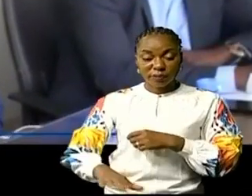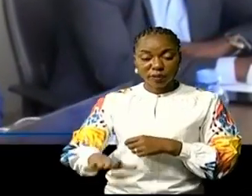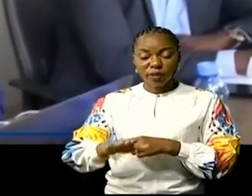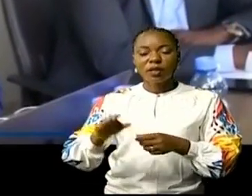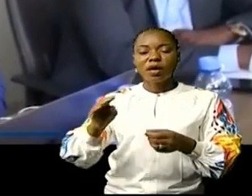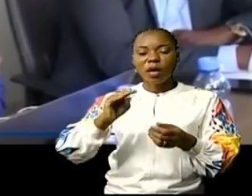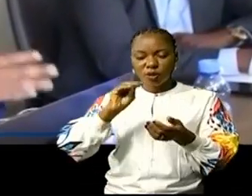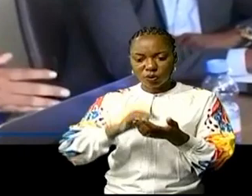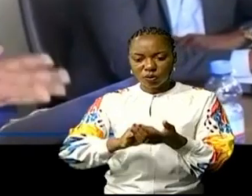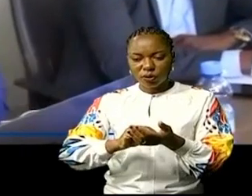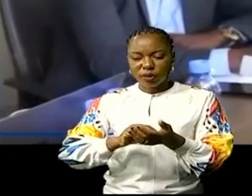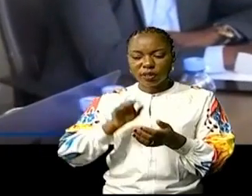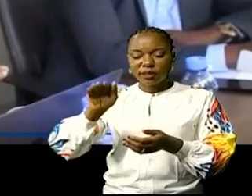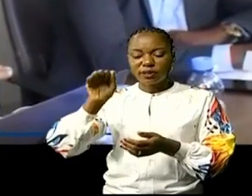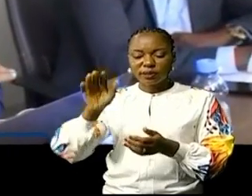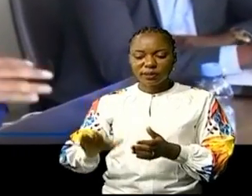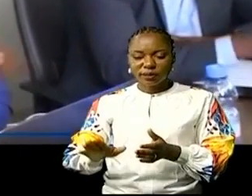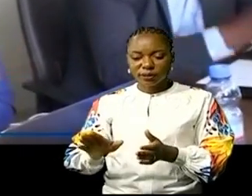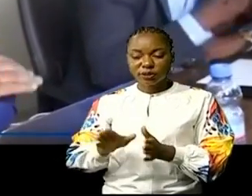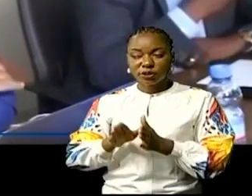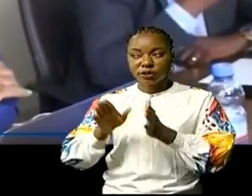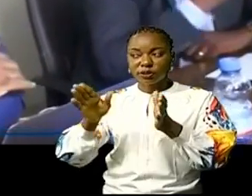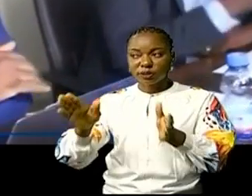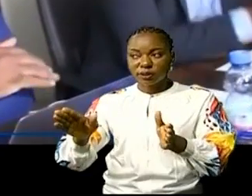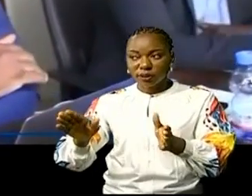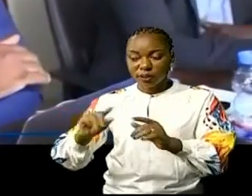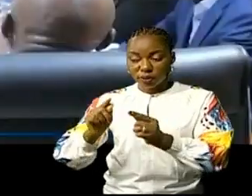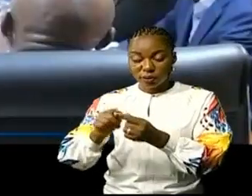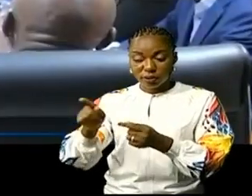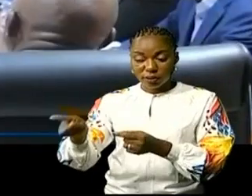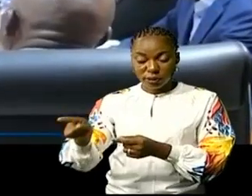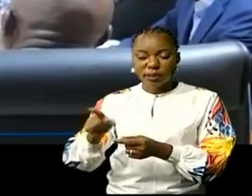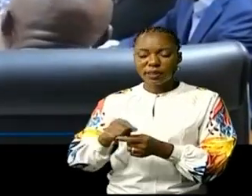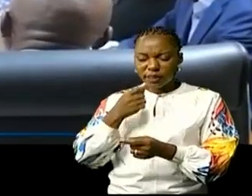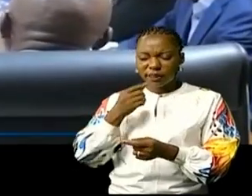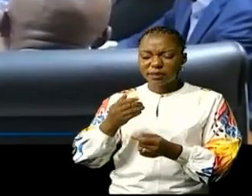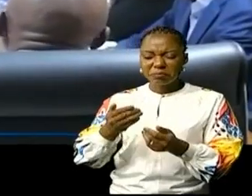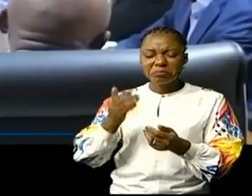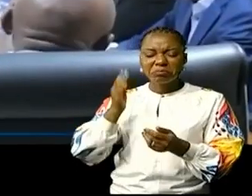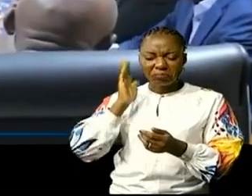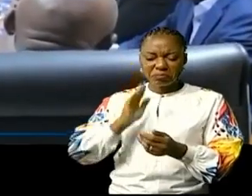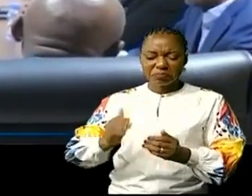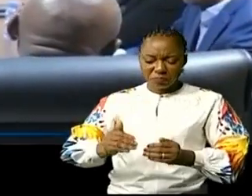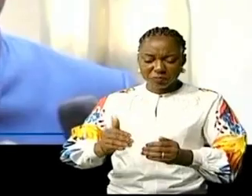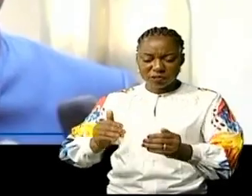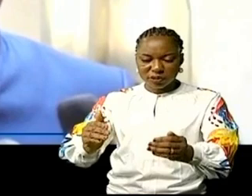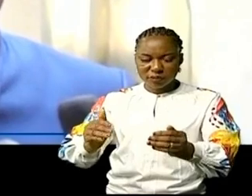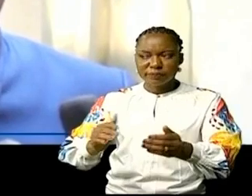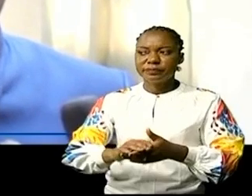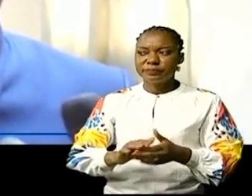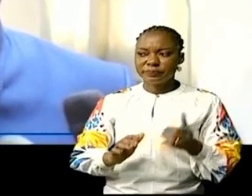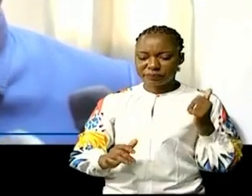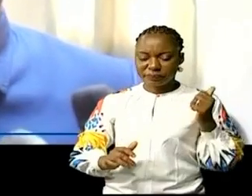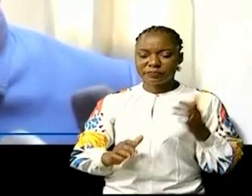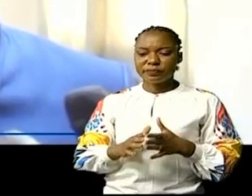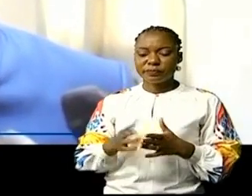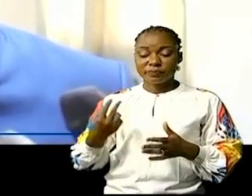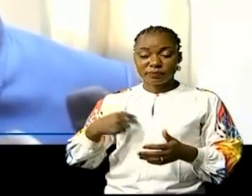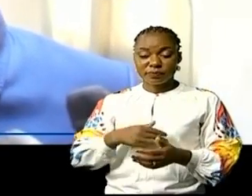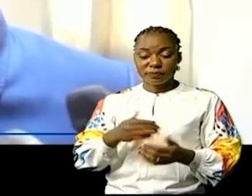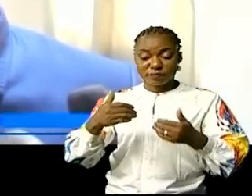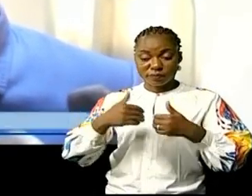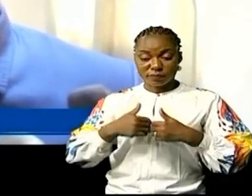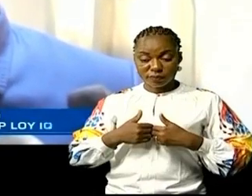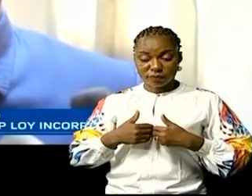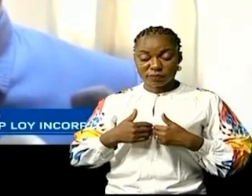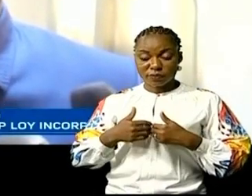général du groupe Loi Incorporated, Guilin Lokeni, salue l'avancée de ces assises. Nous voulons amener les investisseurs